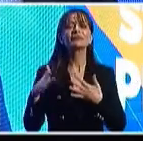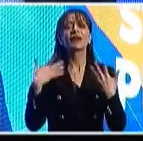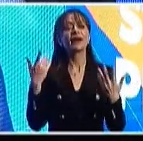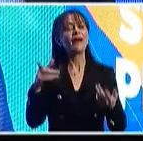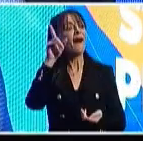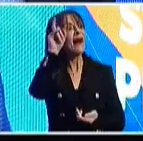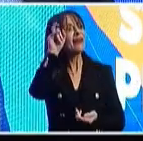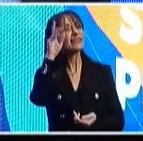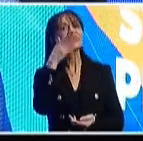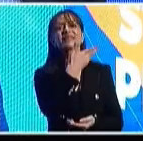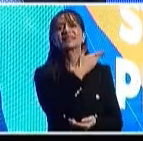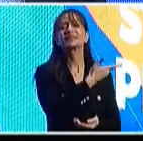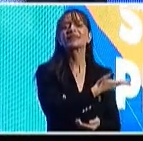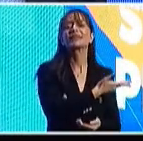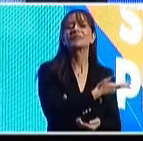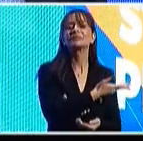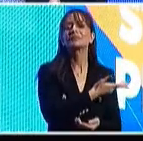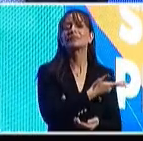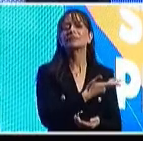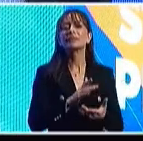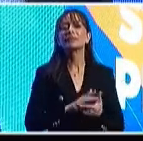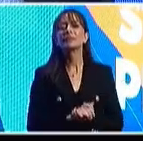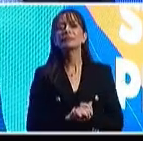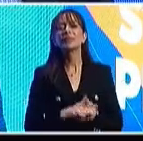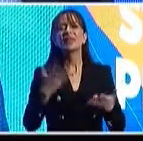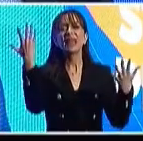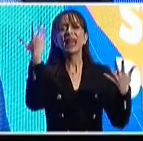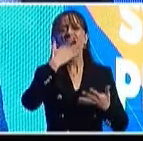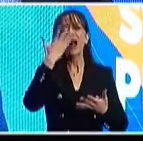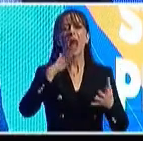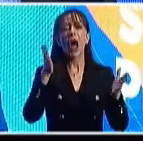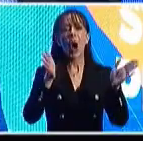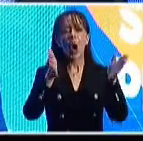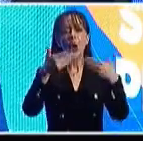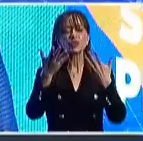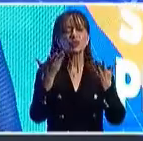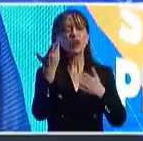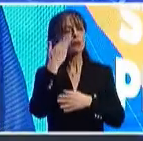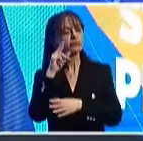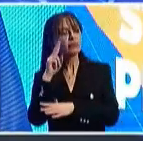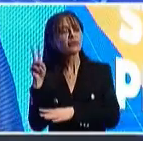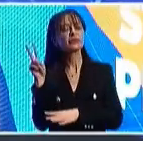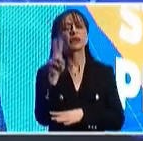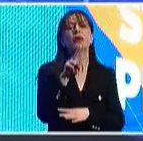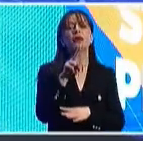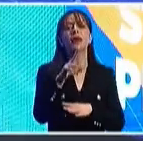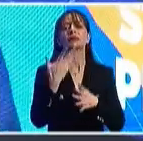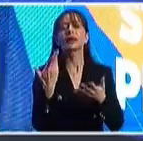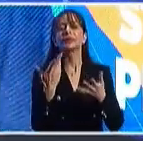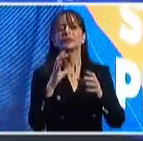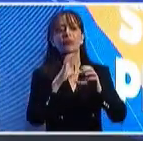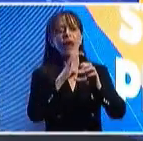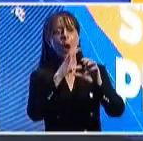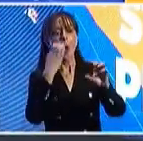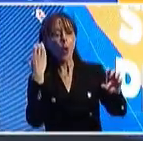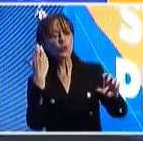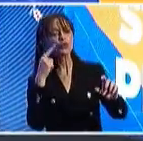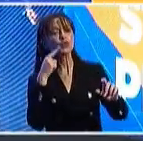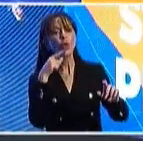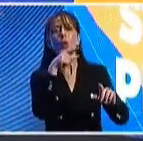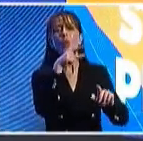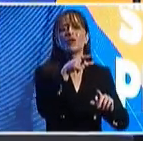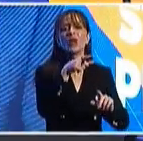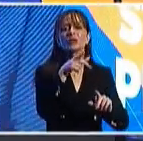akıllandırılmış o kara kutulardan izlenen, uzaktan müdahale edilebilen otobüslerden, yollarda